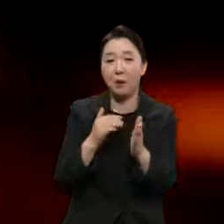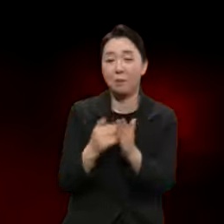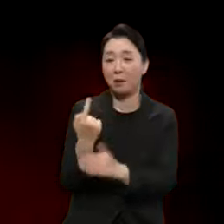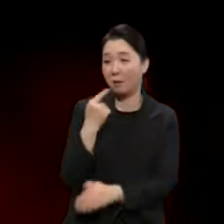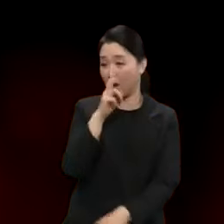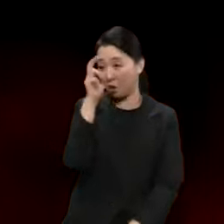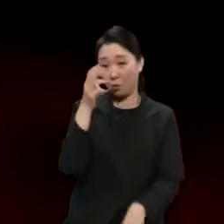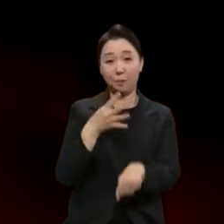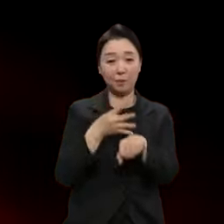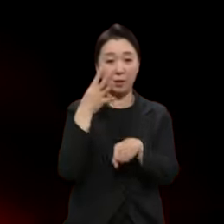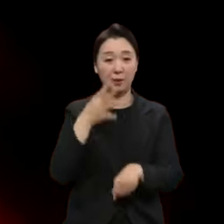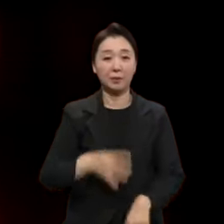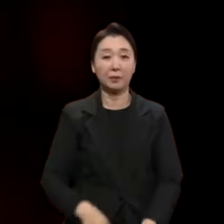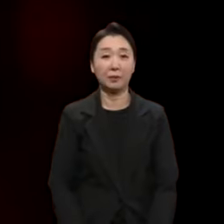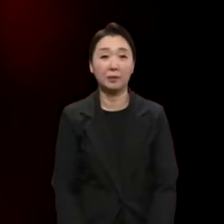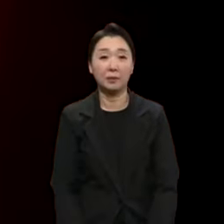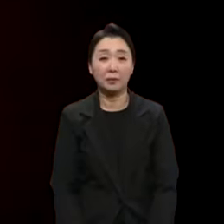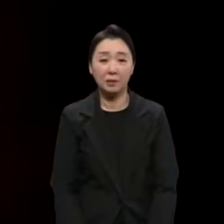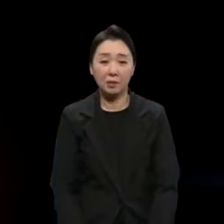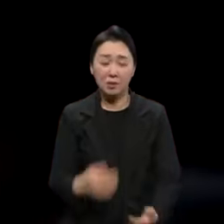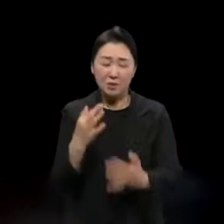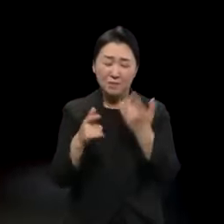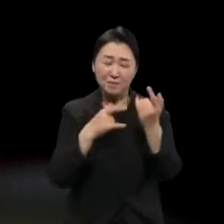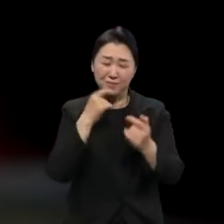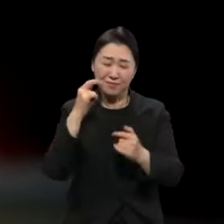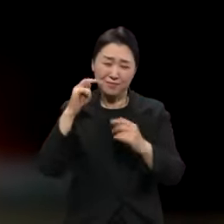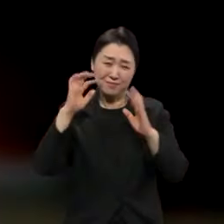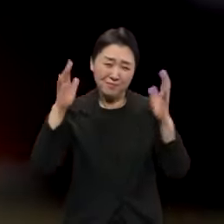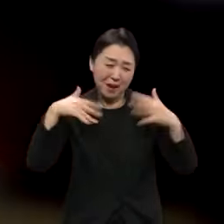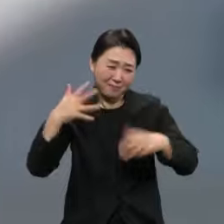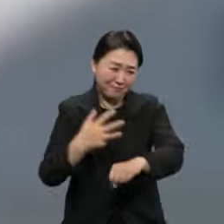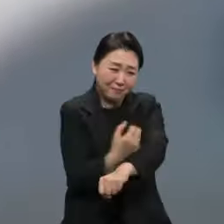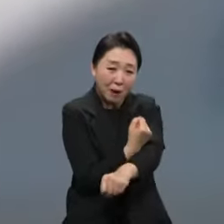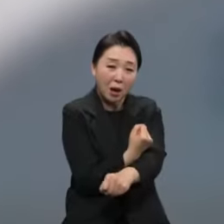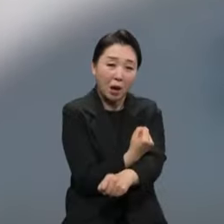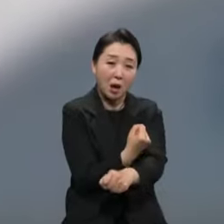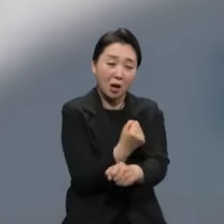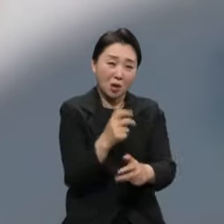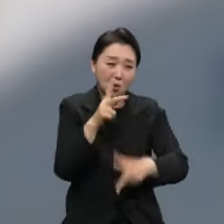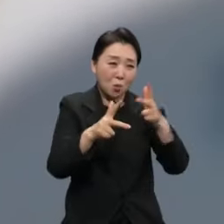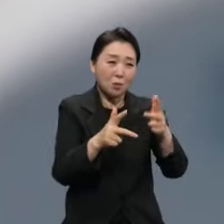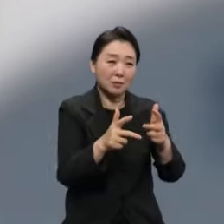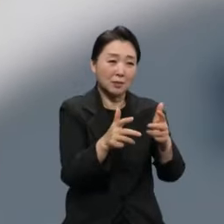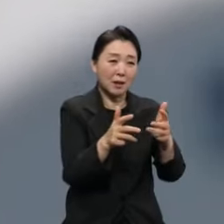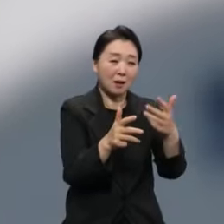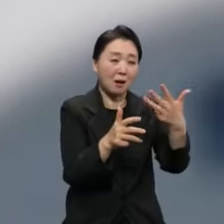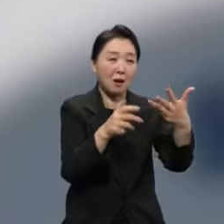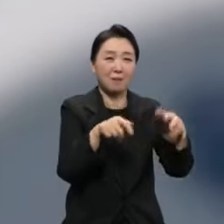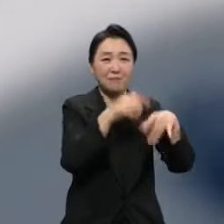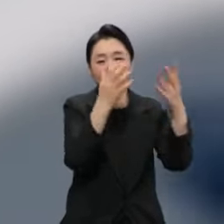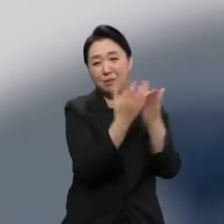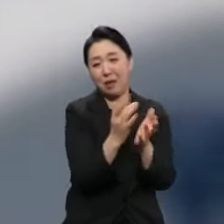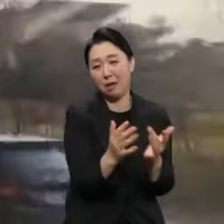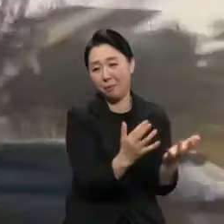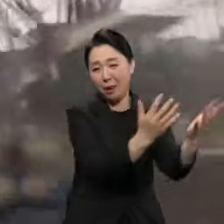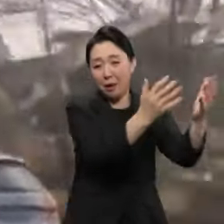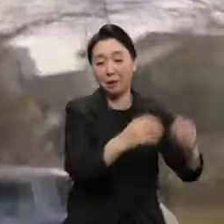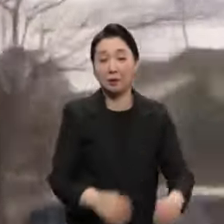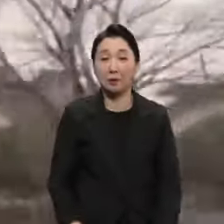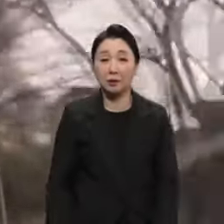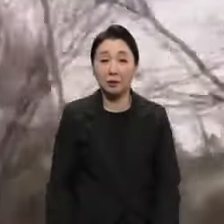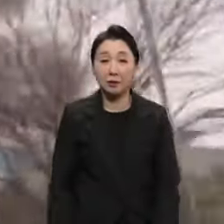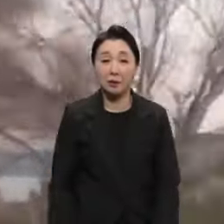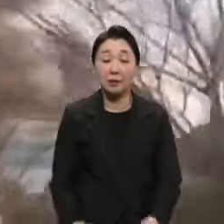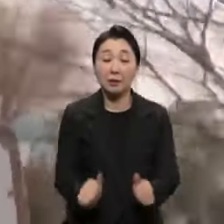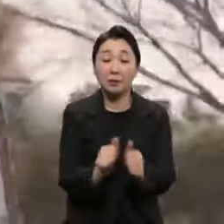오후 4시쯤입니다. 불은 강풍을 타고 근처 공장 8개 동으로 빠르게 옮겨 붙었습니다. 이불로 30대 남성